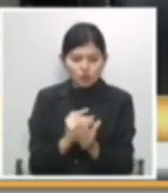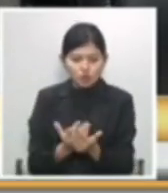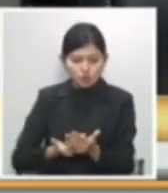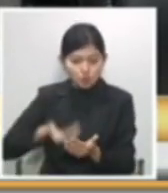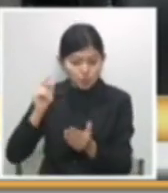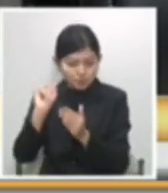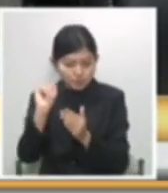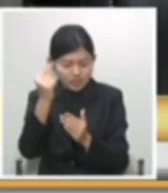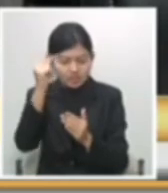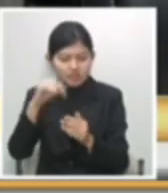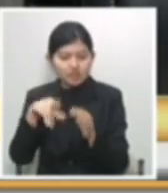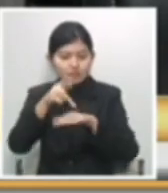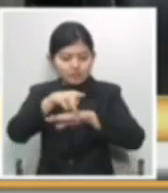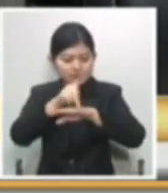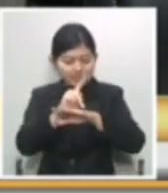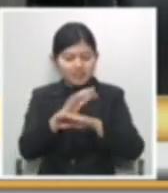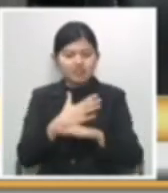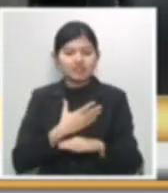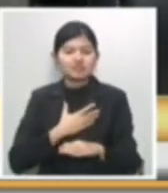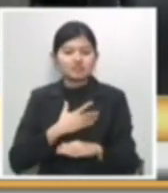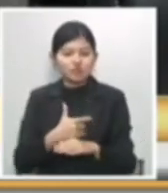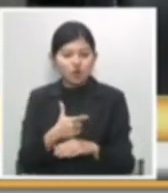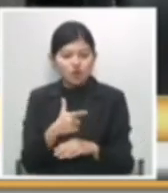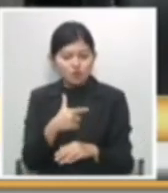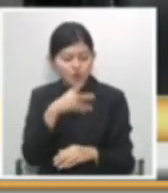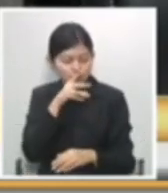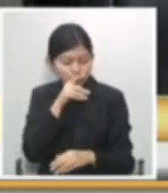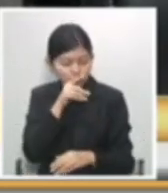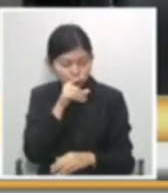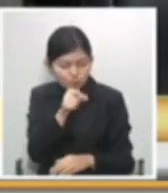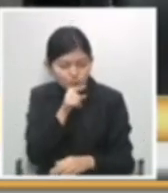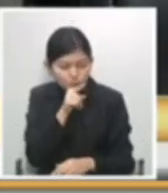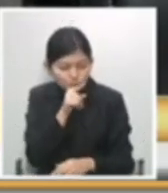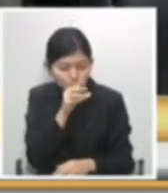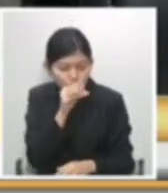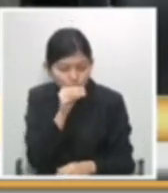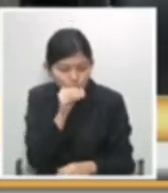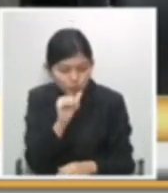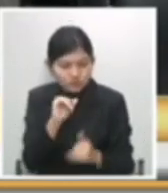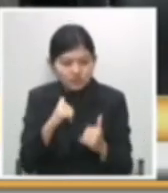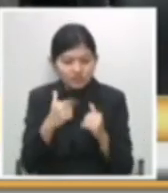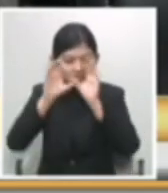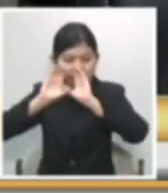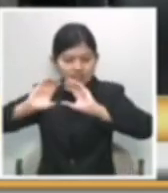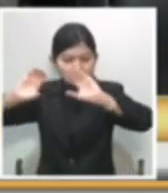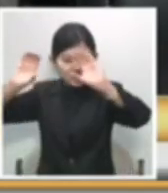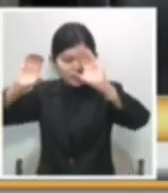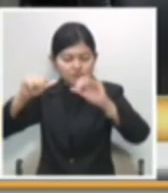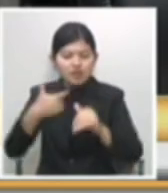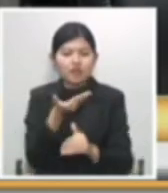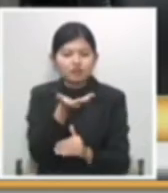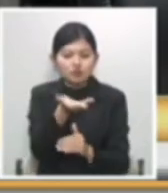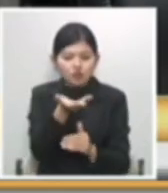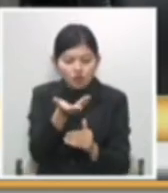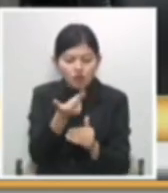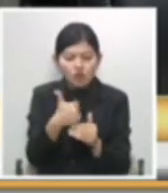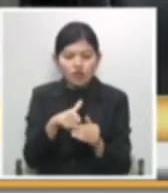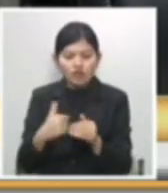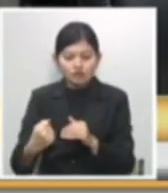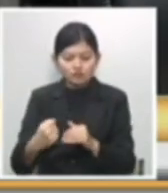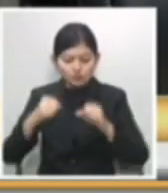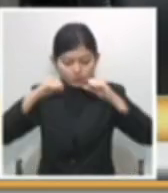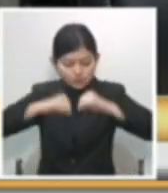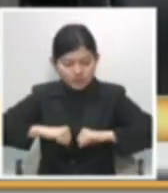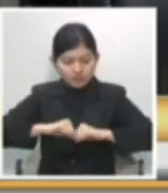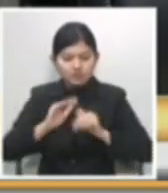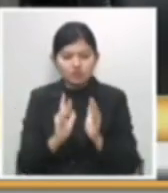คะดิฉันขอย้ำอีกครั้งหนึ่งว่าขณะนี้รัฐบาลกำลังขอฉันทานุมัติจากพี่น้องประชาชน